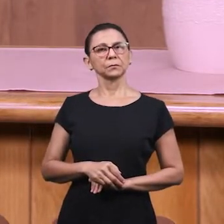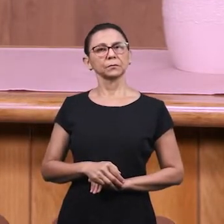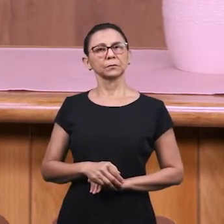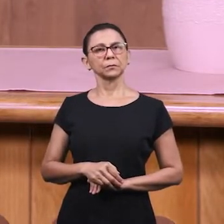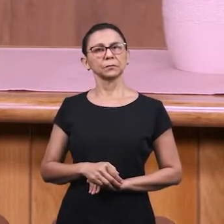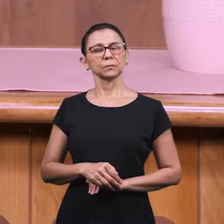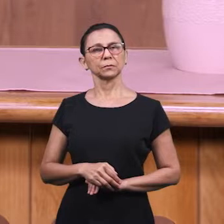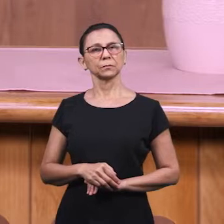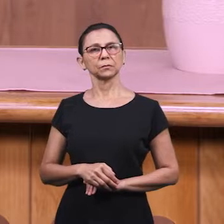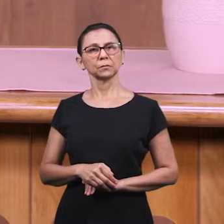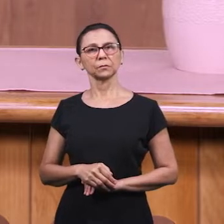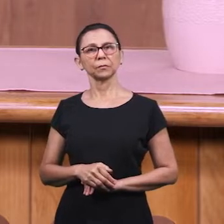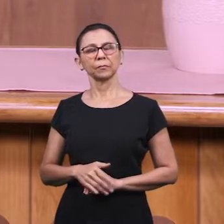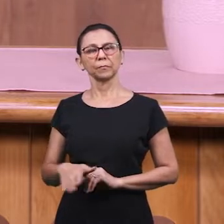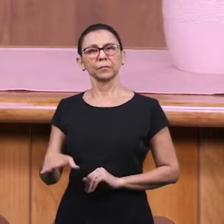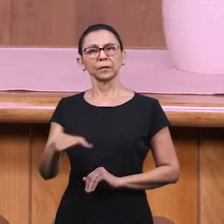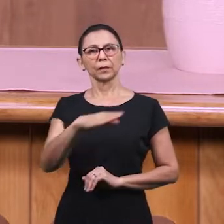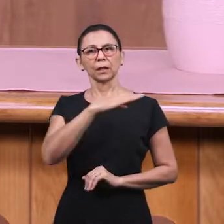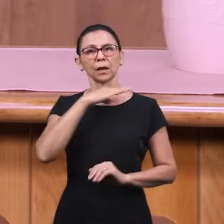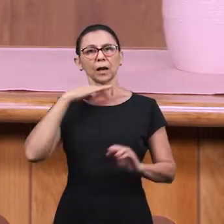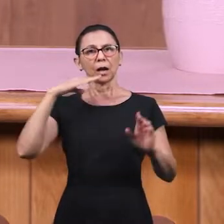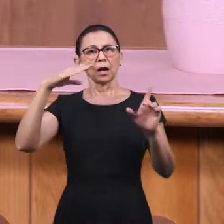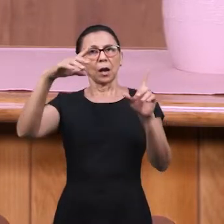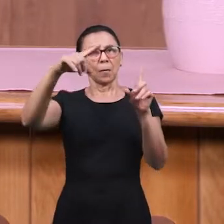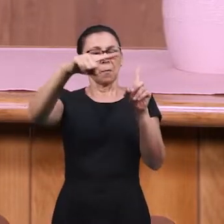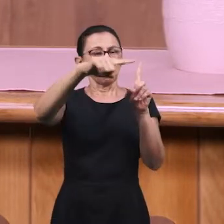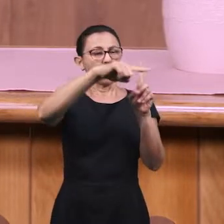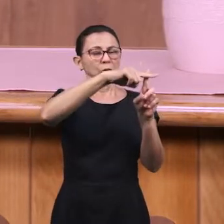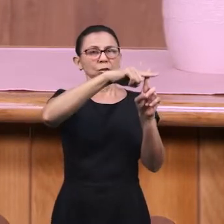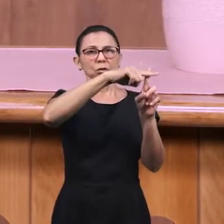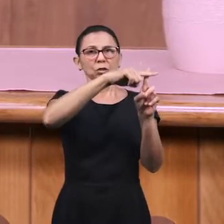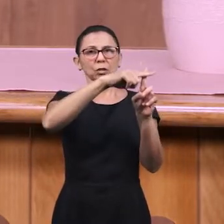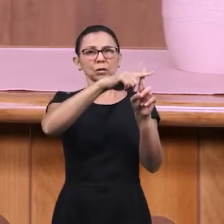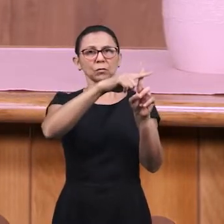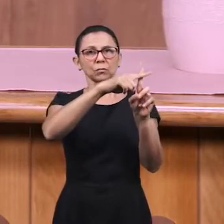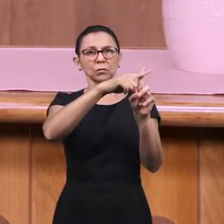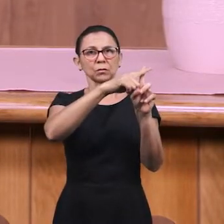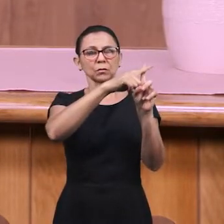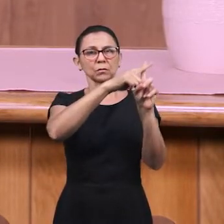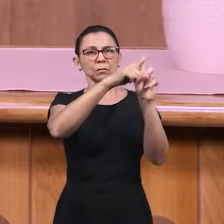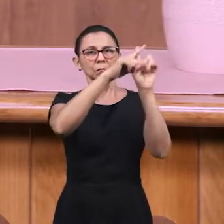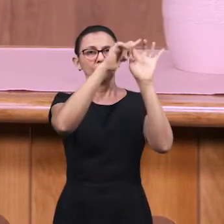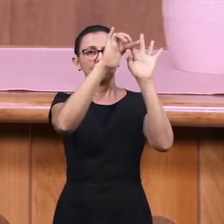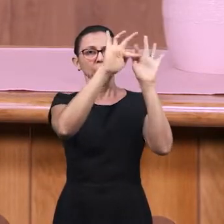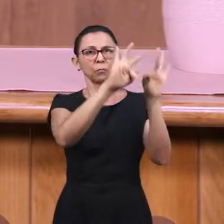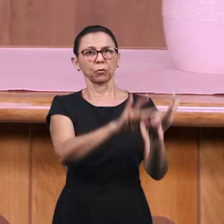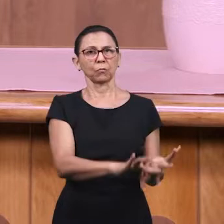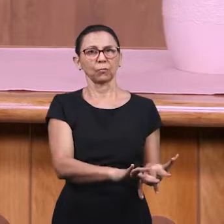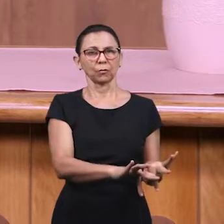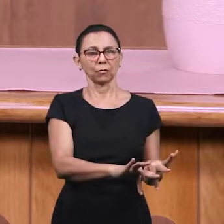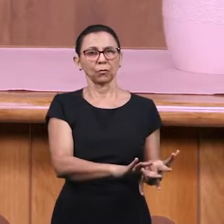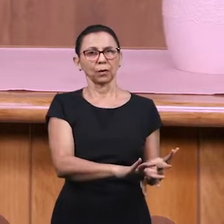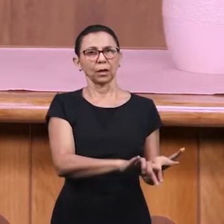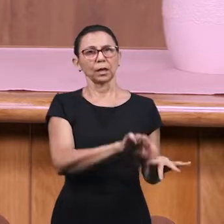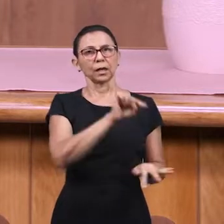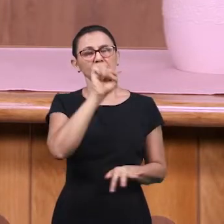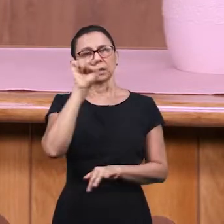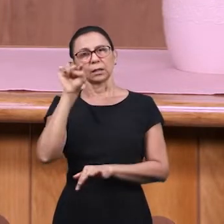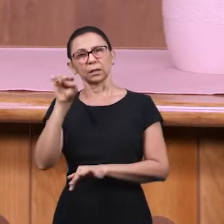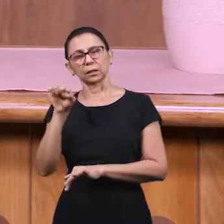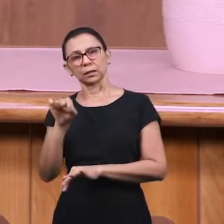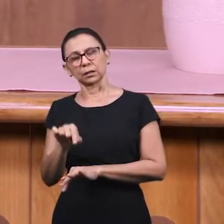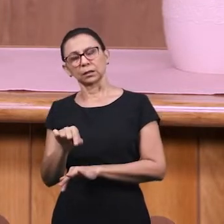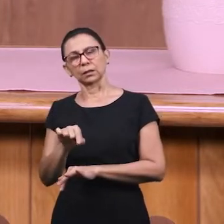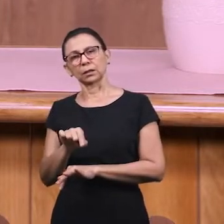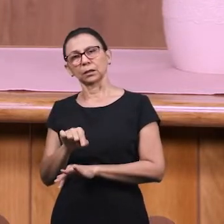оно останавливается на смерти Иисуса, а пророческое христианство – после